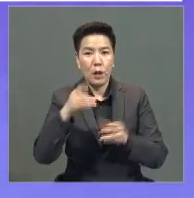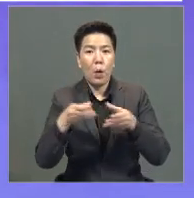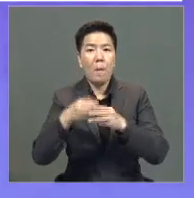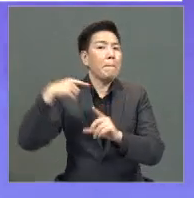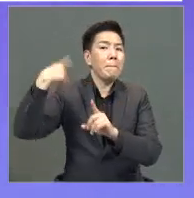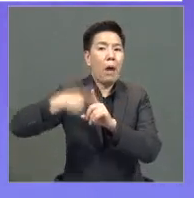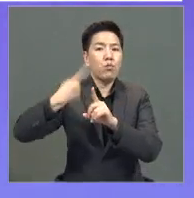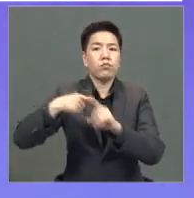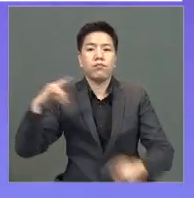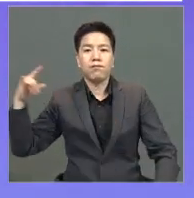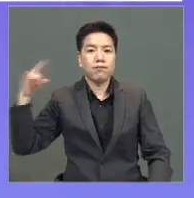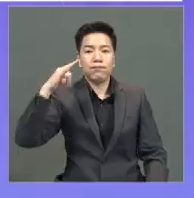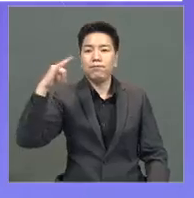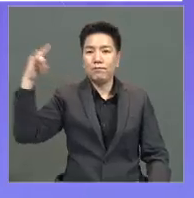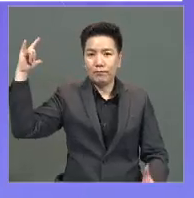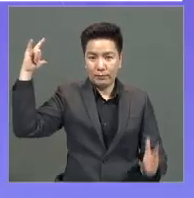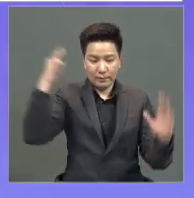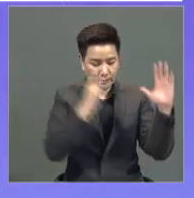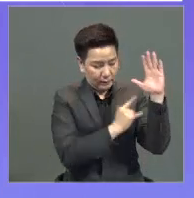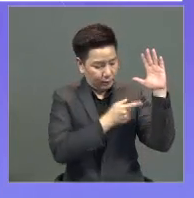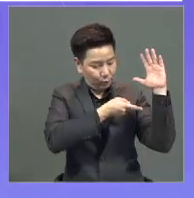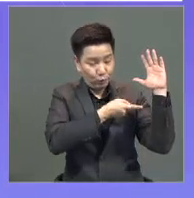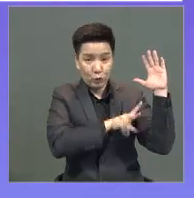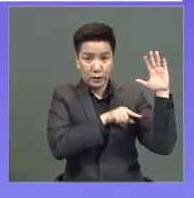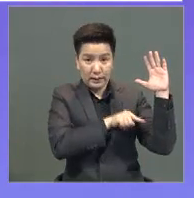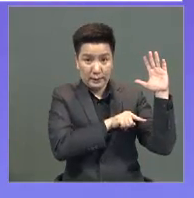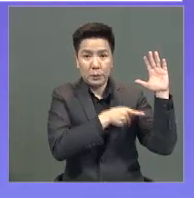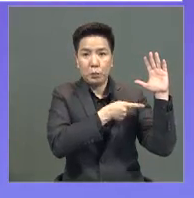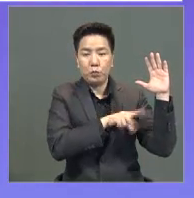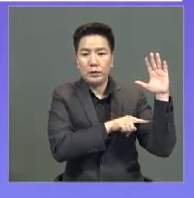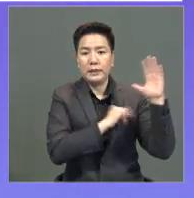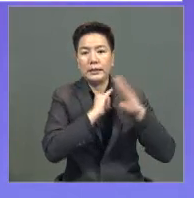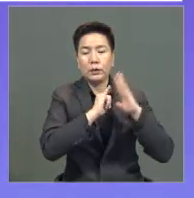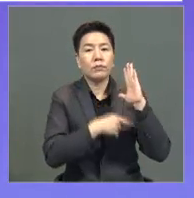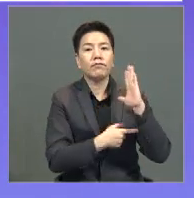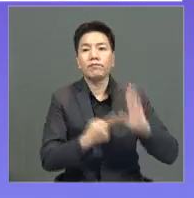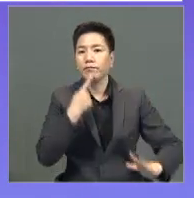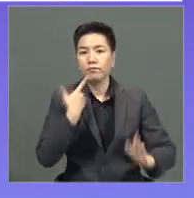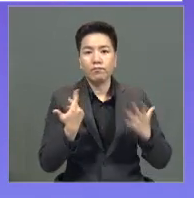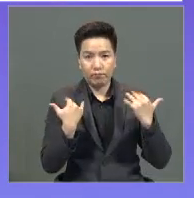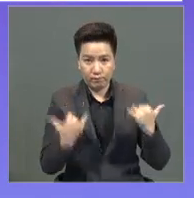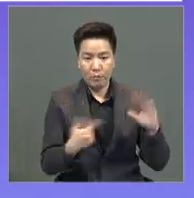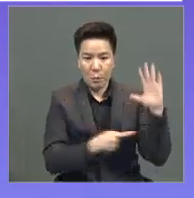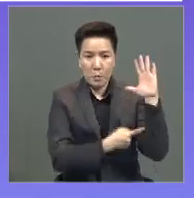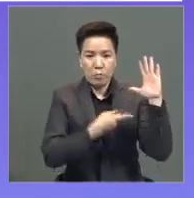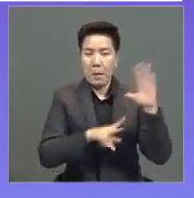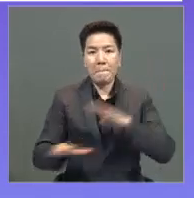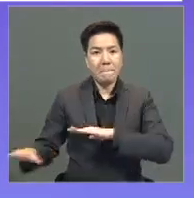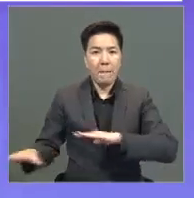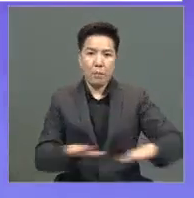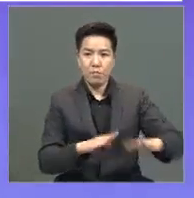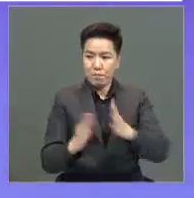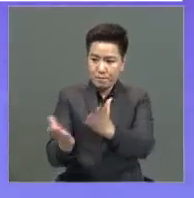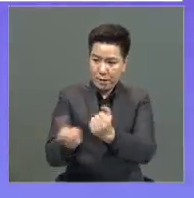บเครื่องเช่าเหมาลำนะคะแล้วก็จะไปลงที่สนามบินภูเก็ตทางจังหวัดภูเก็ตเองเขาก็ยืนยันว่าตอนนี้ภูเก็ตพร้อมที่